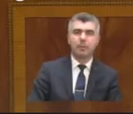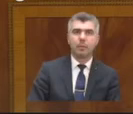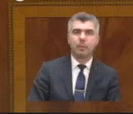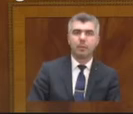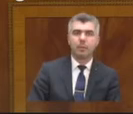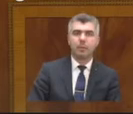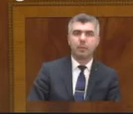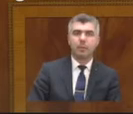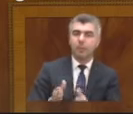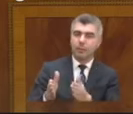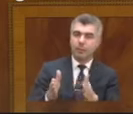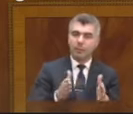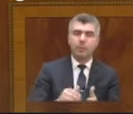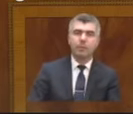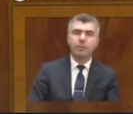انا على الشيطان. المهم